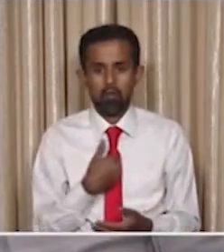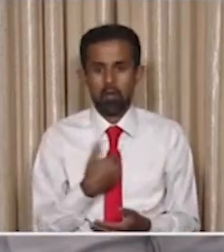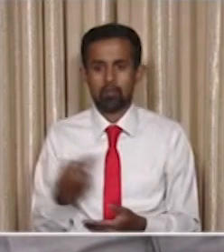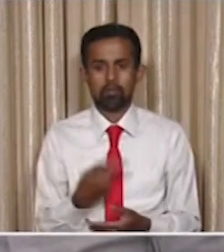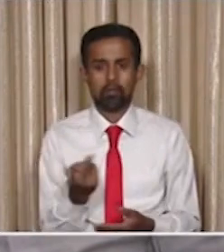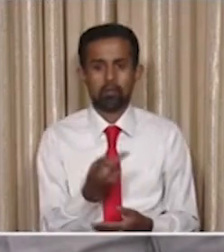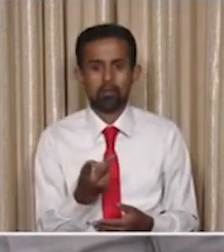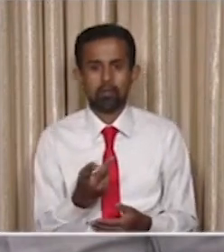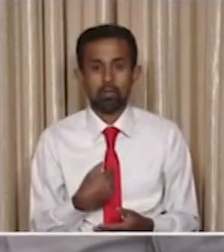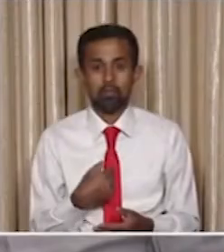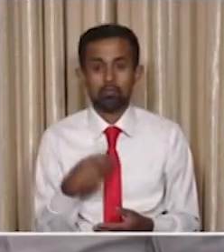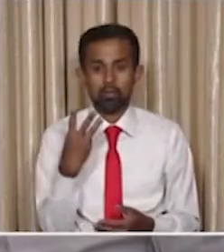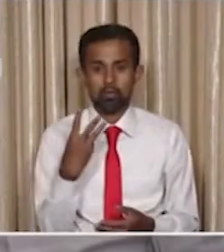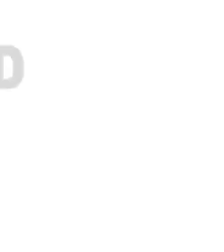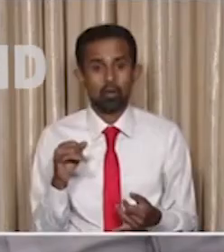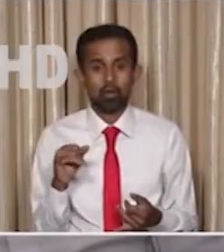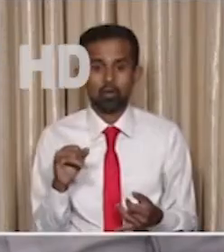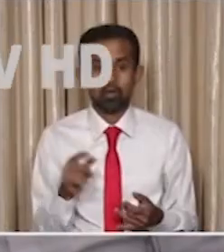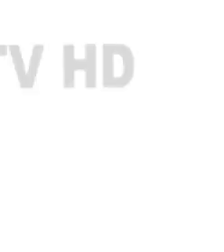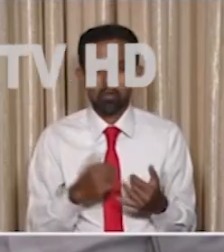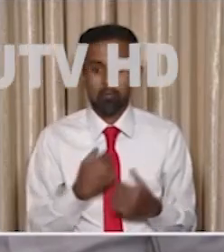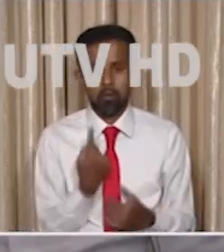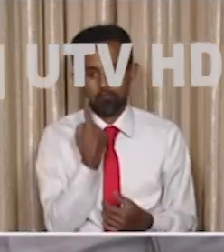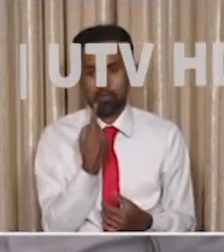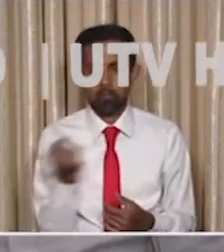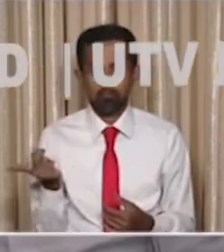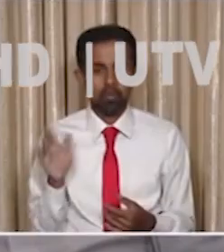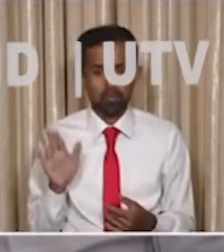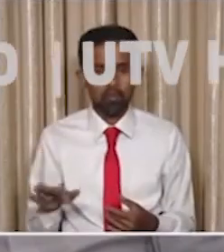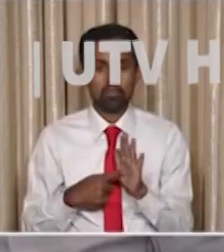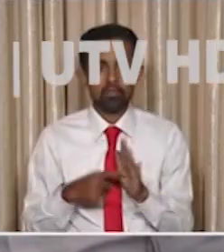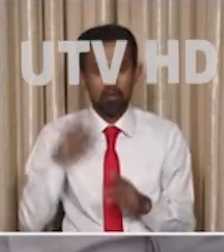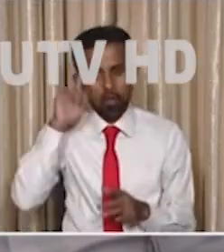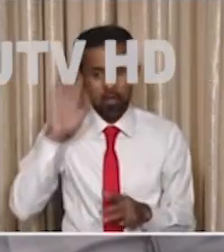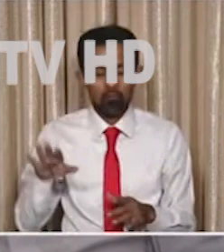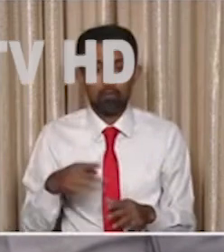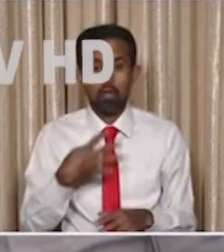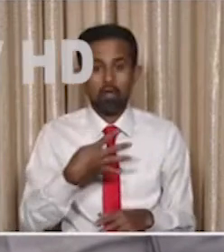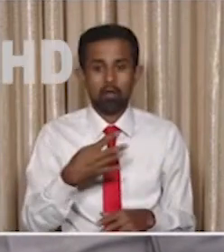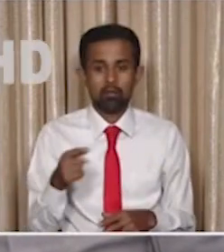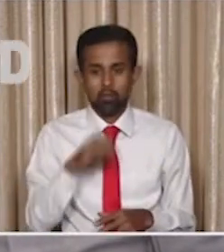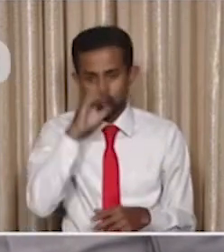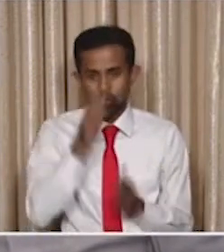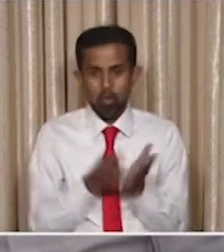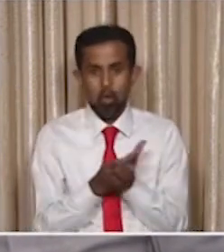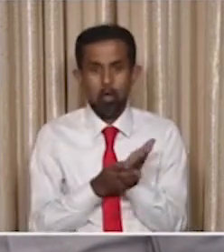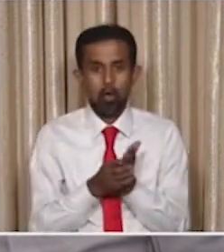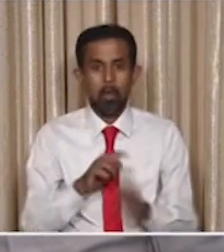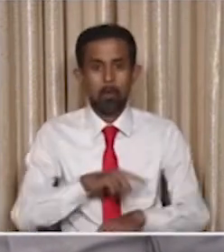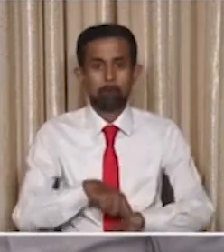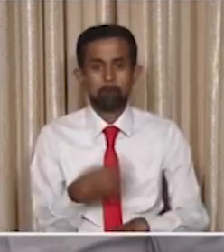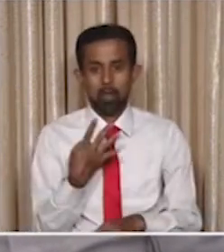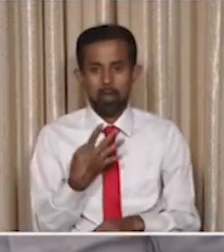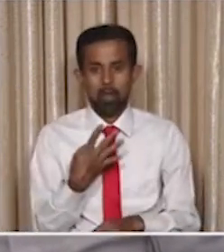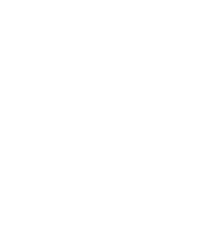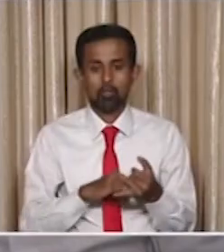වයි මන්තුමයි. මන් 3 වෙනිදා සුරිච් නගරේ හිටියා. හැබැයි මම විතරයි. එතුමායි දා හිටියේ ජිනීවා වල. 4 වෙනිදා උදේ මම ට්‍රේන් එකේ පැය 4ක් ගත